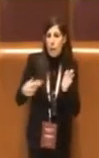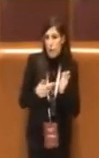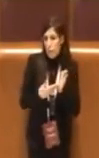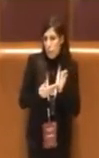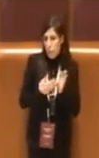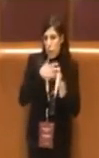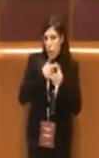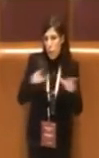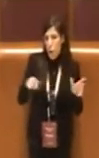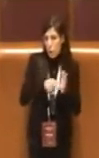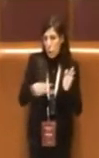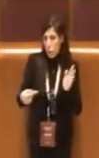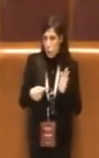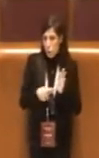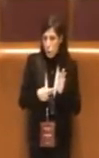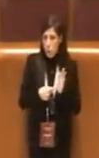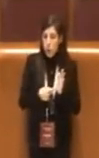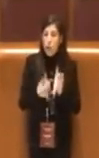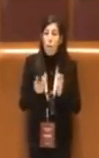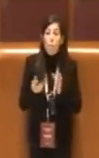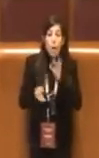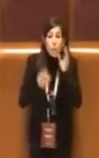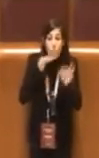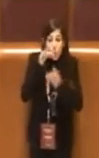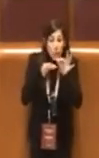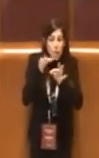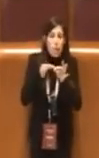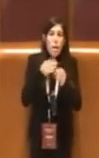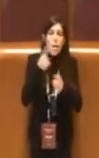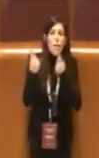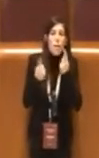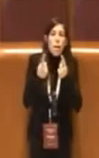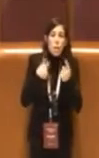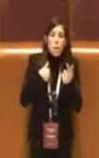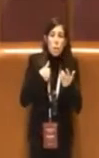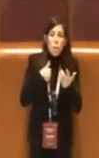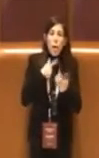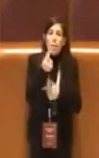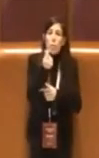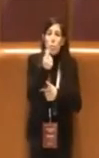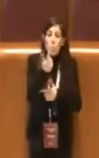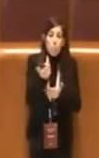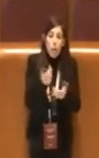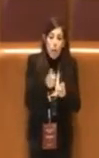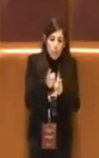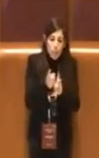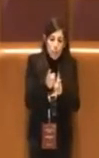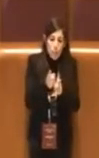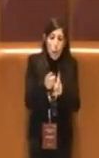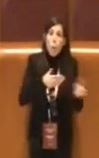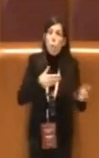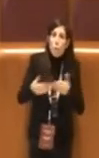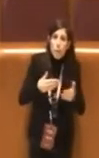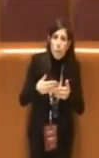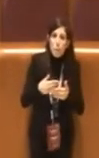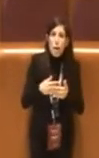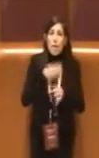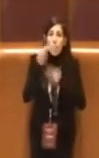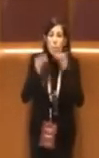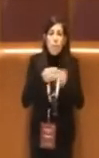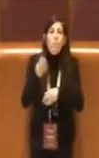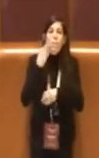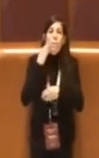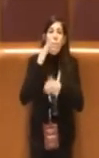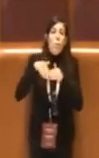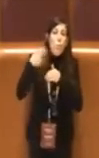caso specifico, gli eventi che hanno portato alla determinazione di una somma urgenza e all'iscrizione di un debito fuori bilancio effettivamente